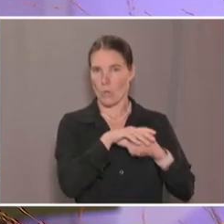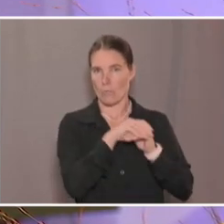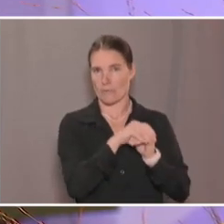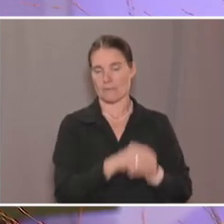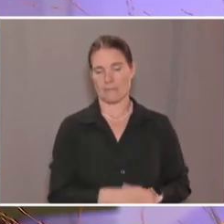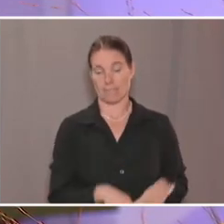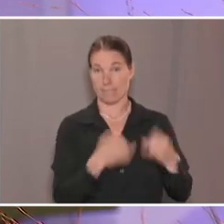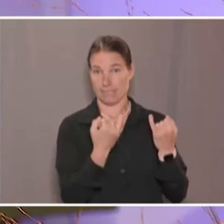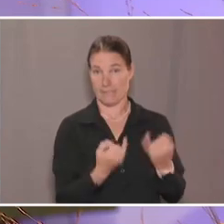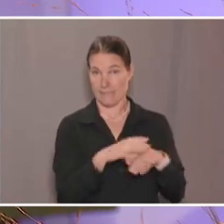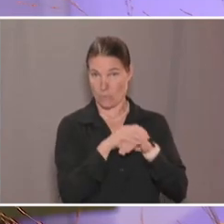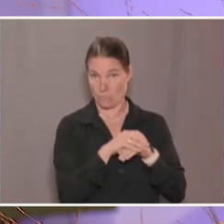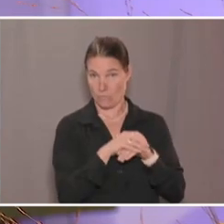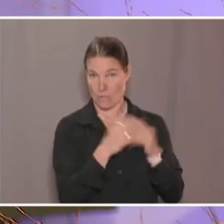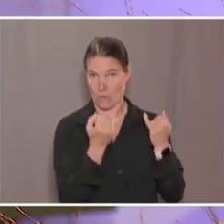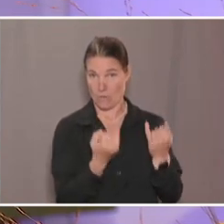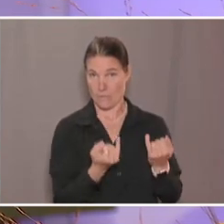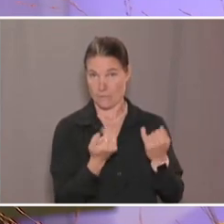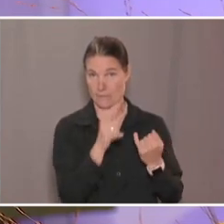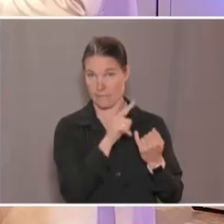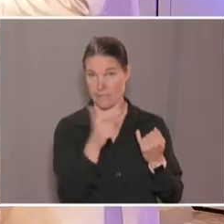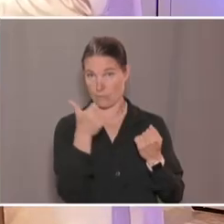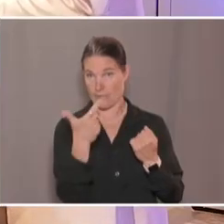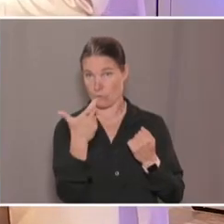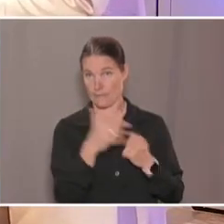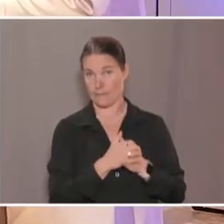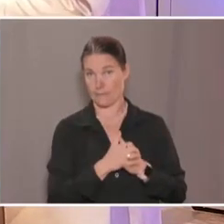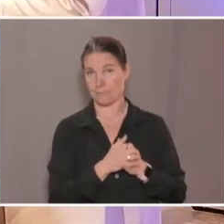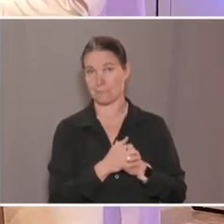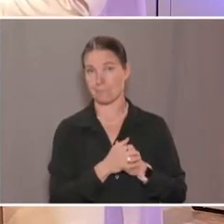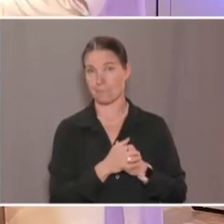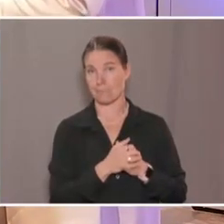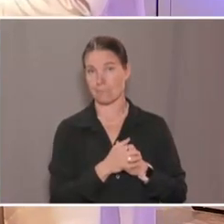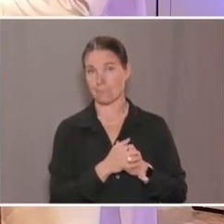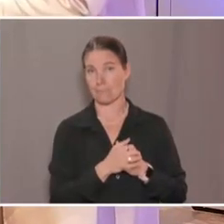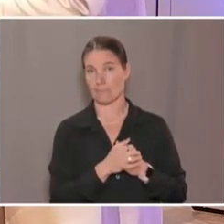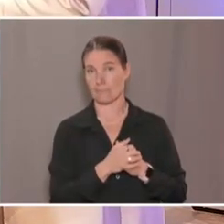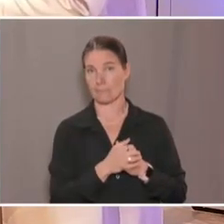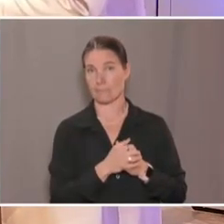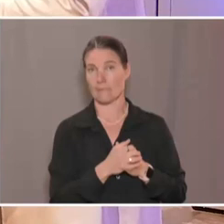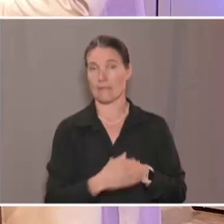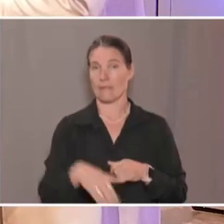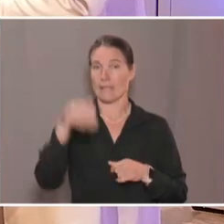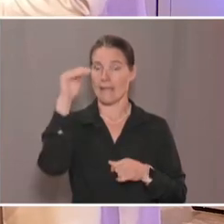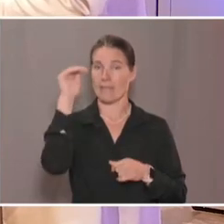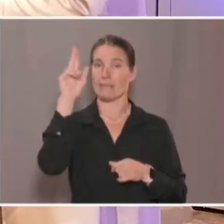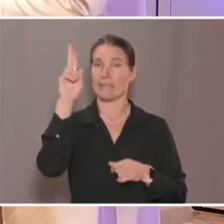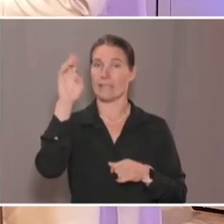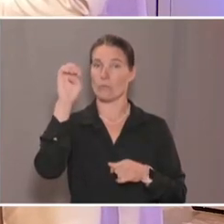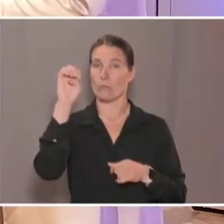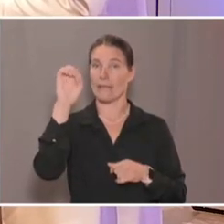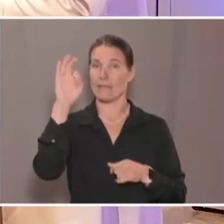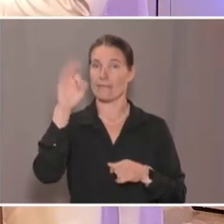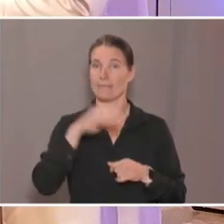Dieser Geburtstag steht hier und heute im Jahr 2021. Wir erfreuen uns einer wachsenden EOF. Unglaublich